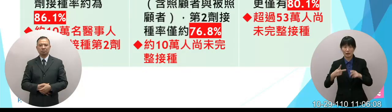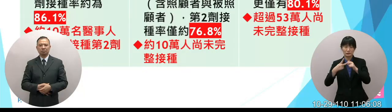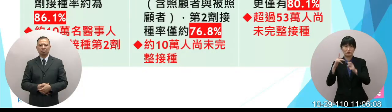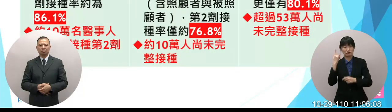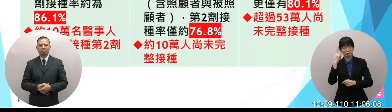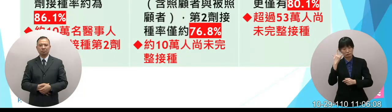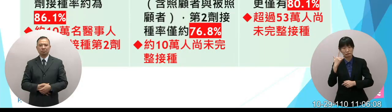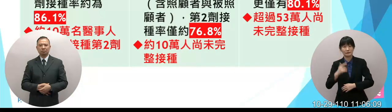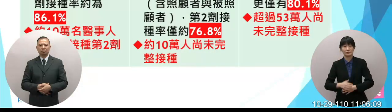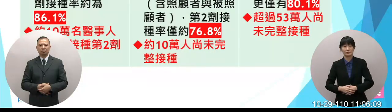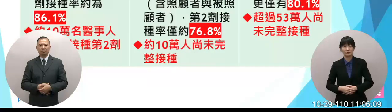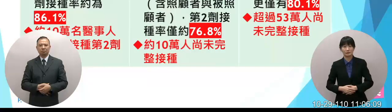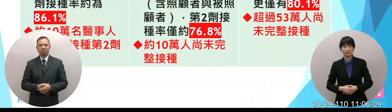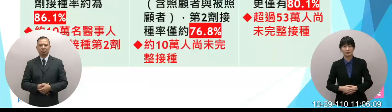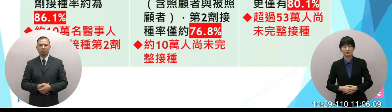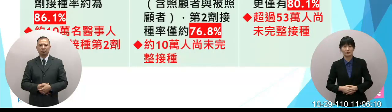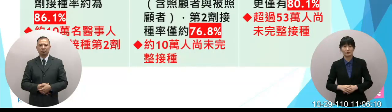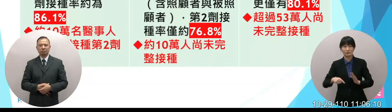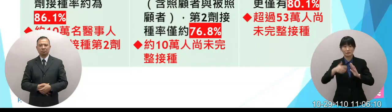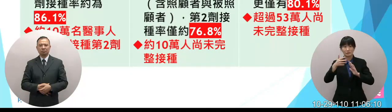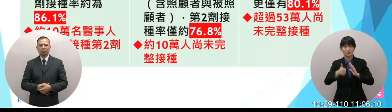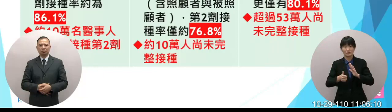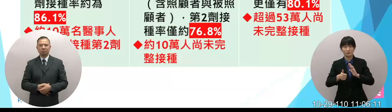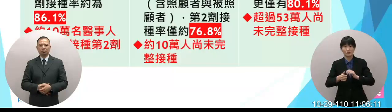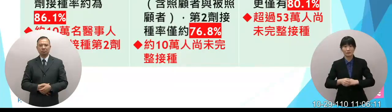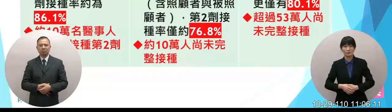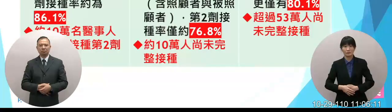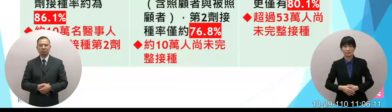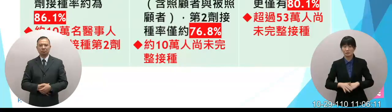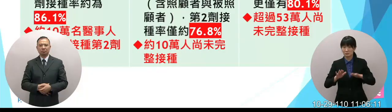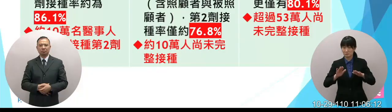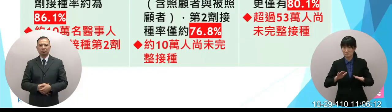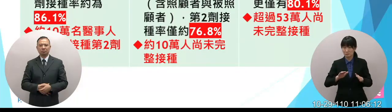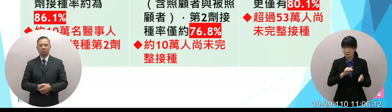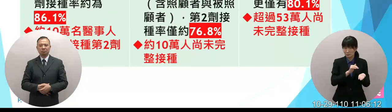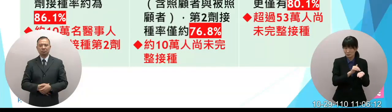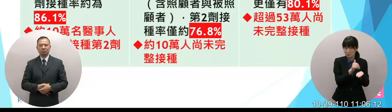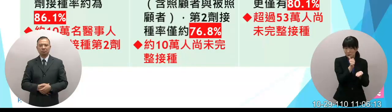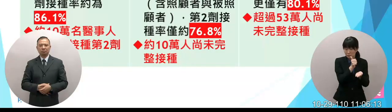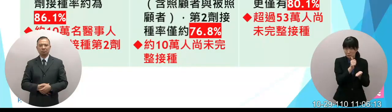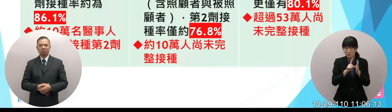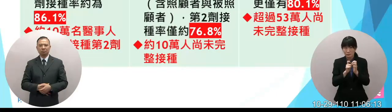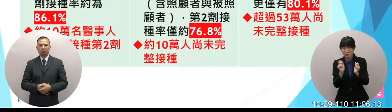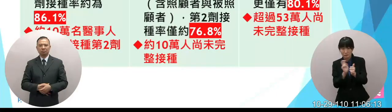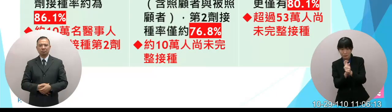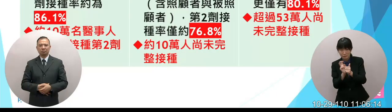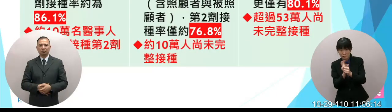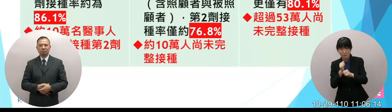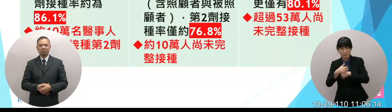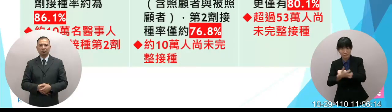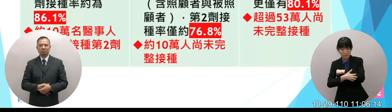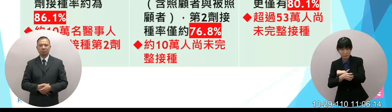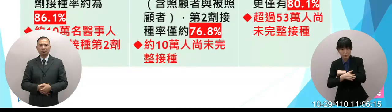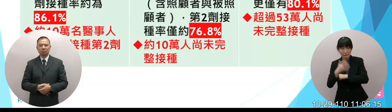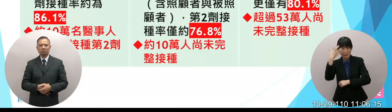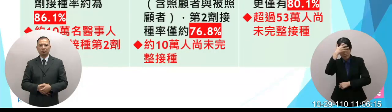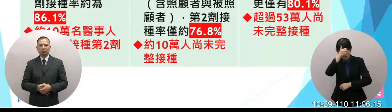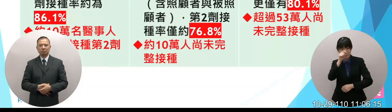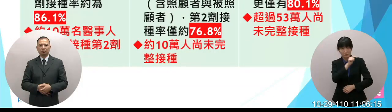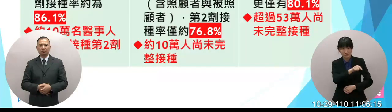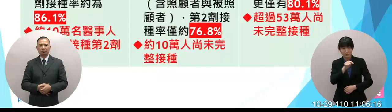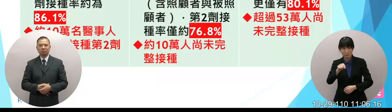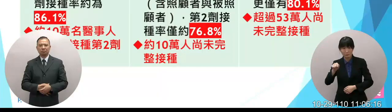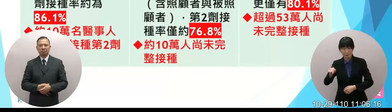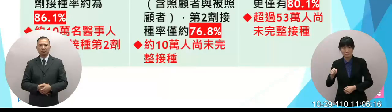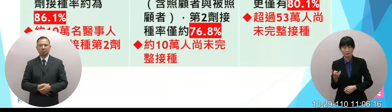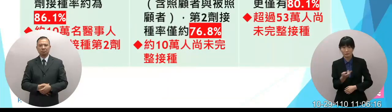种。院长，这个医疗与长照等高风险的工作人员与长者，他